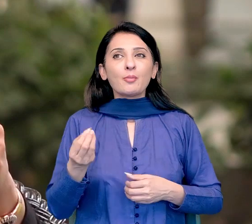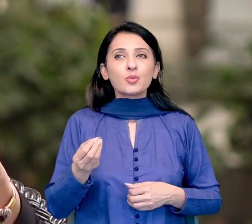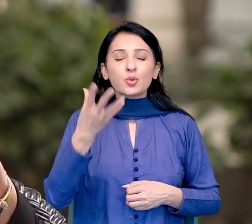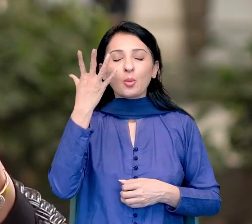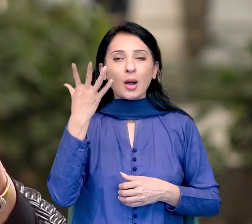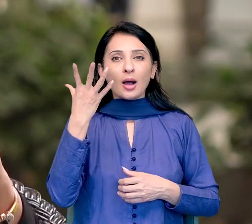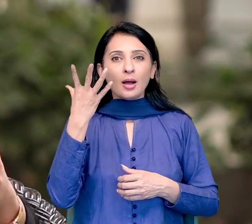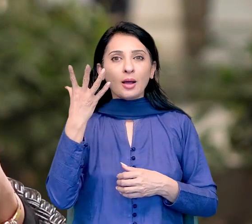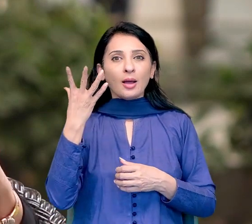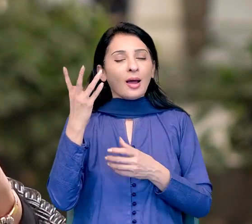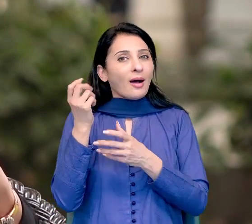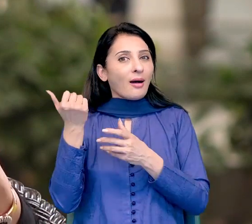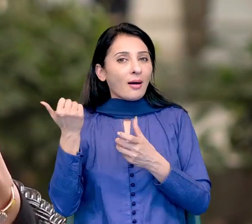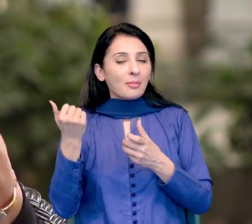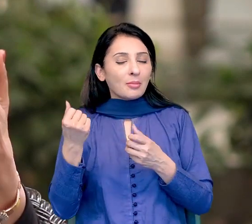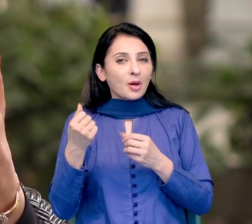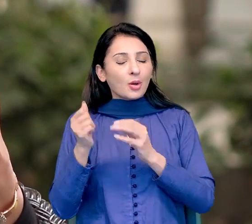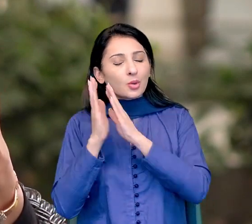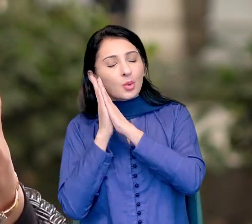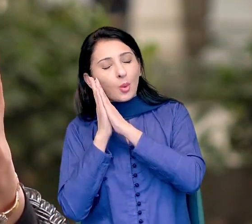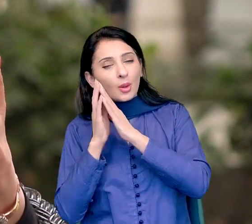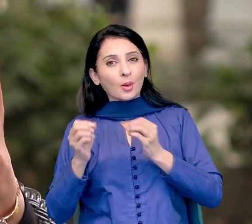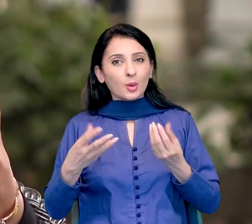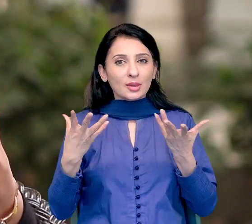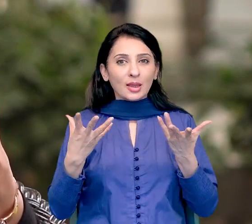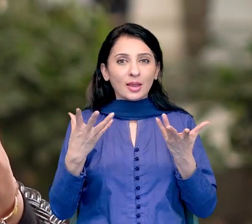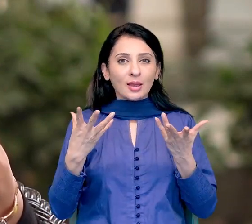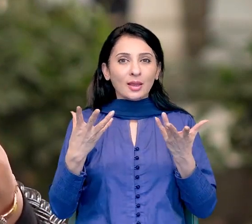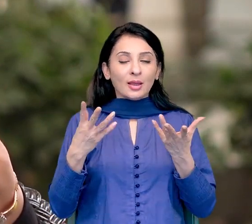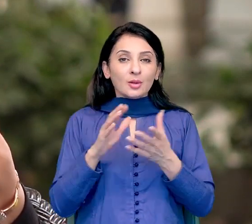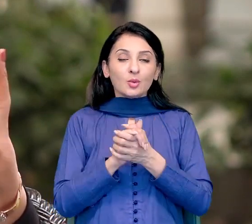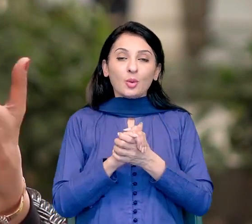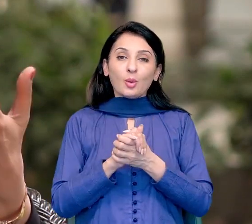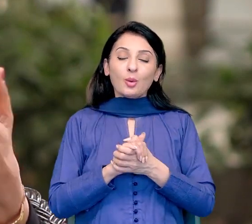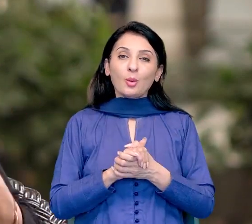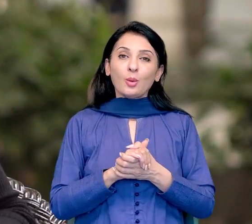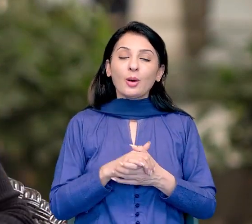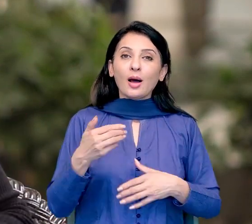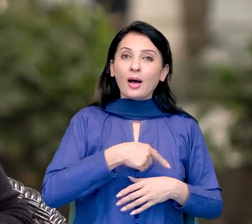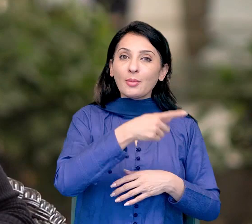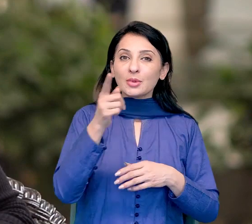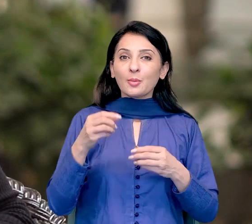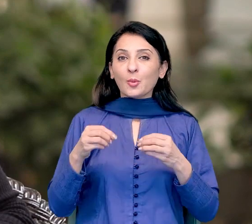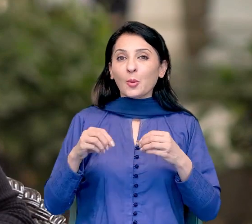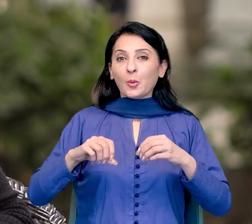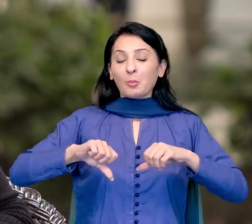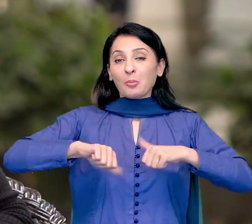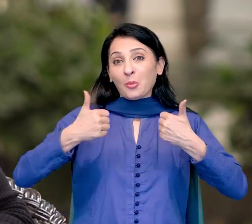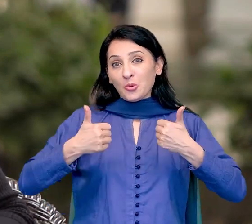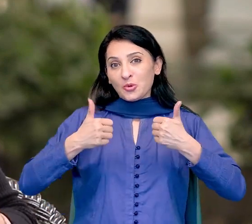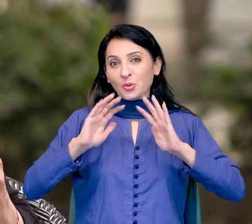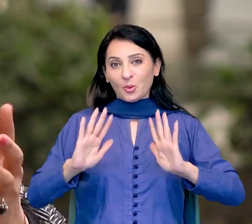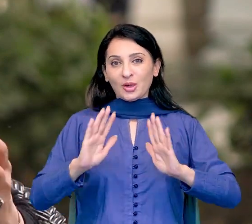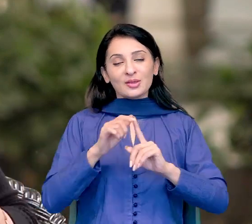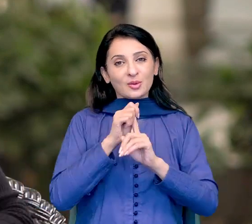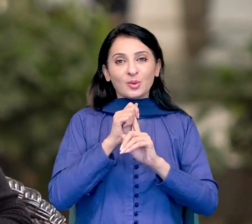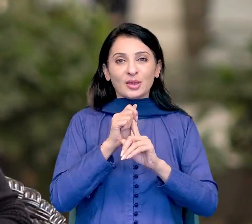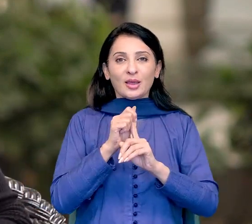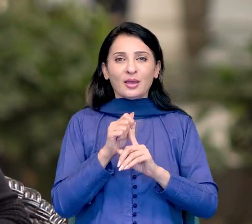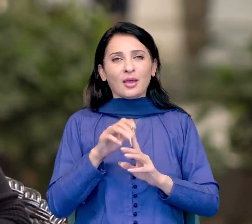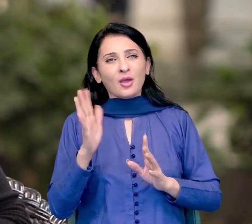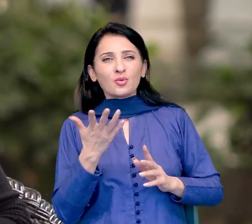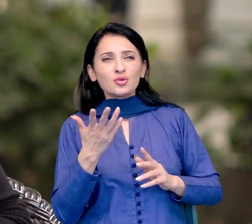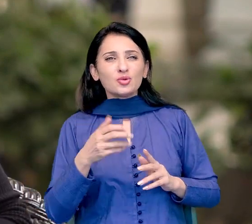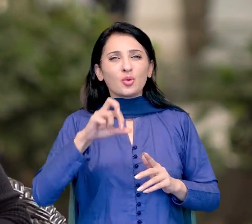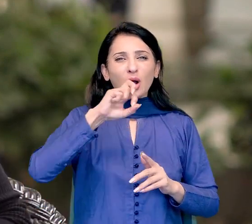when you wake up in the morning you're refreshed, اور دن میں آپ کو نیپ لینے کی ضرورت نہ پڑے. So for most people that